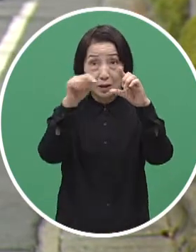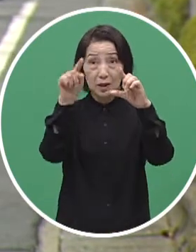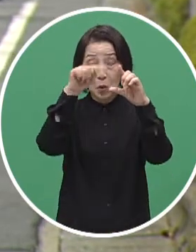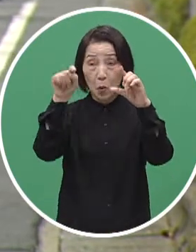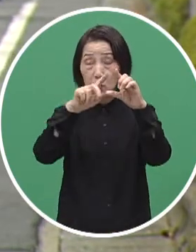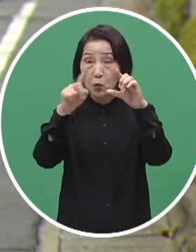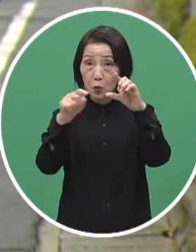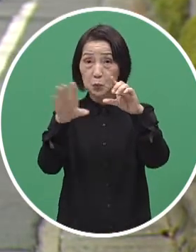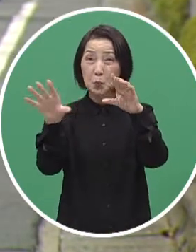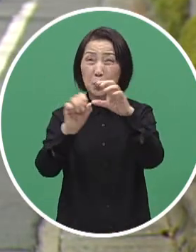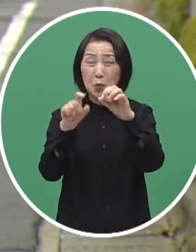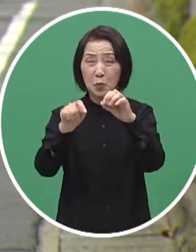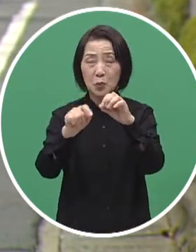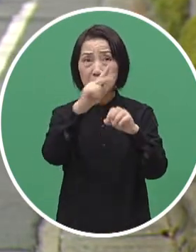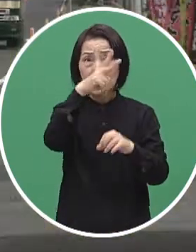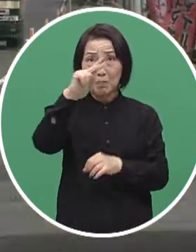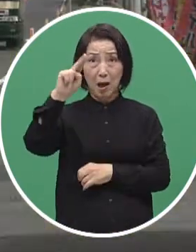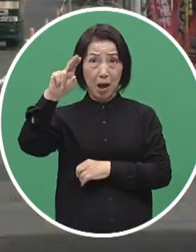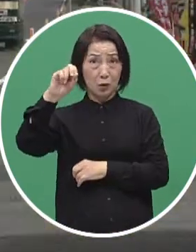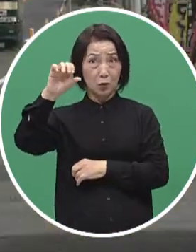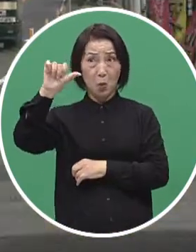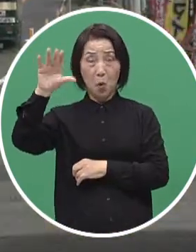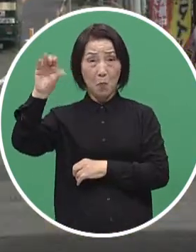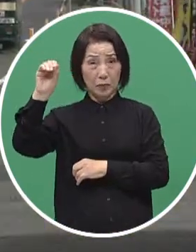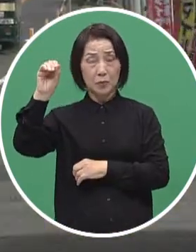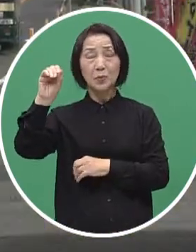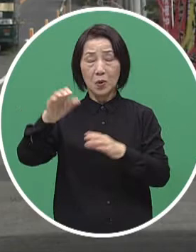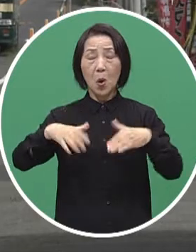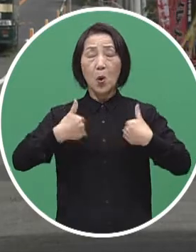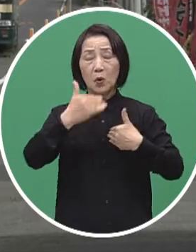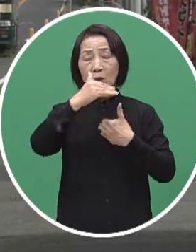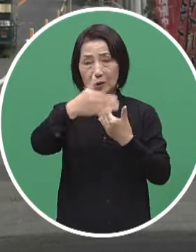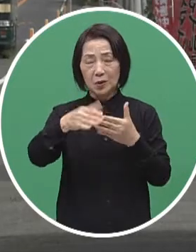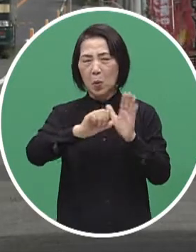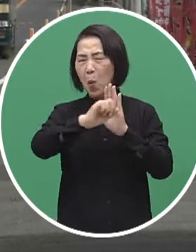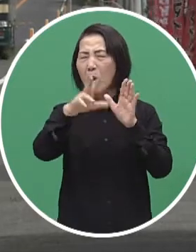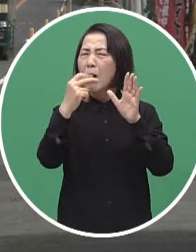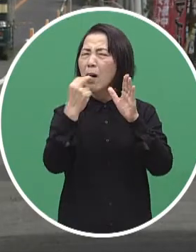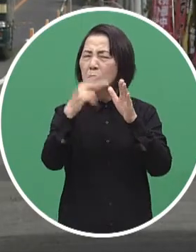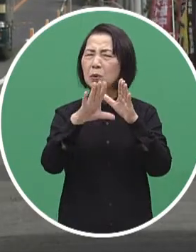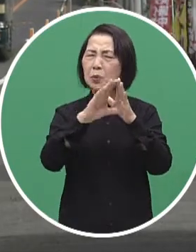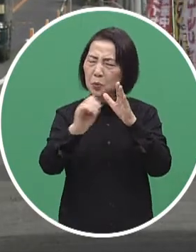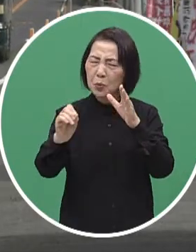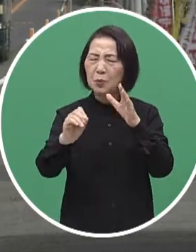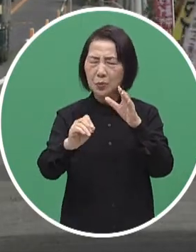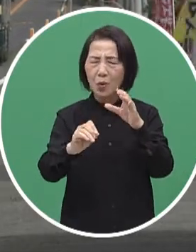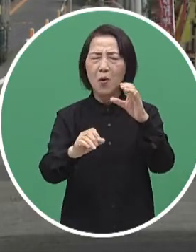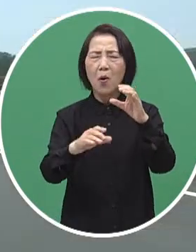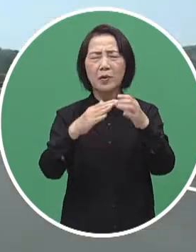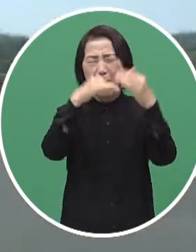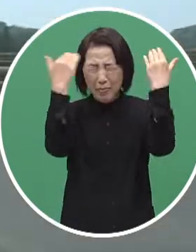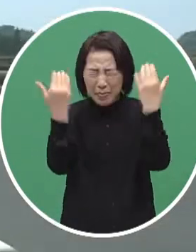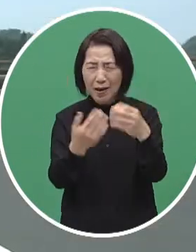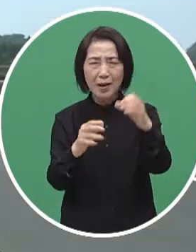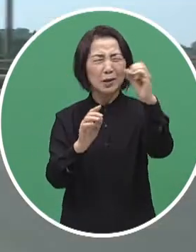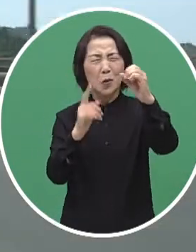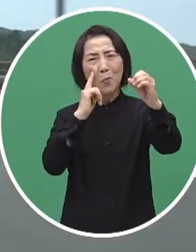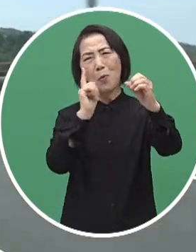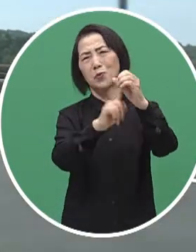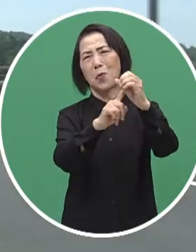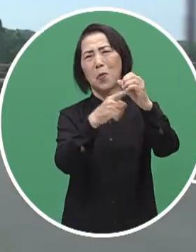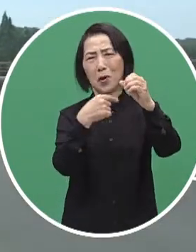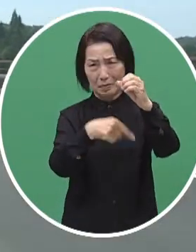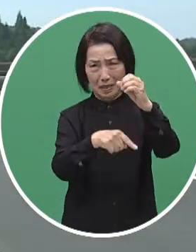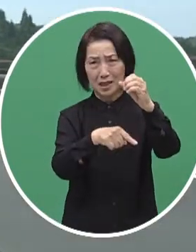カーボンニュートラルは2050年に向けて温室効果ガスの排出を全体としてゼロにすること